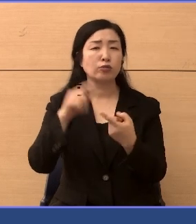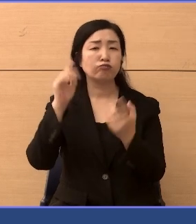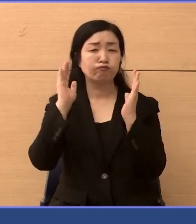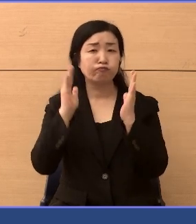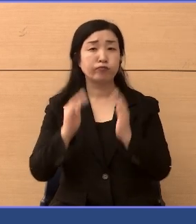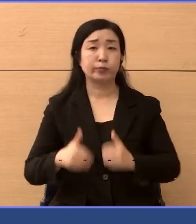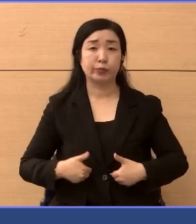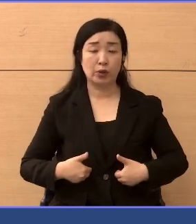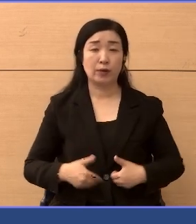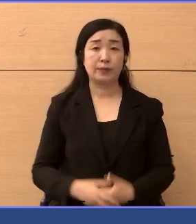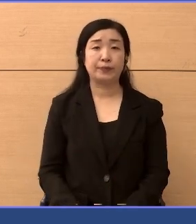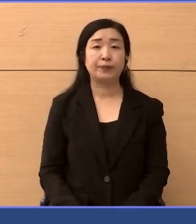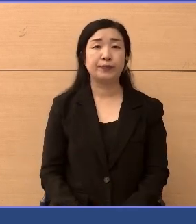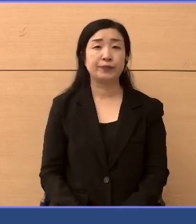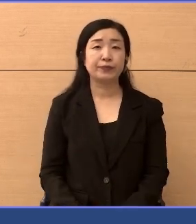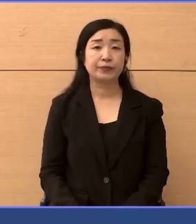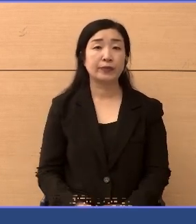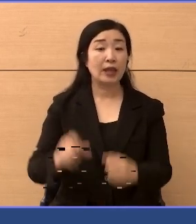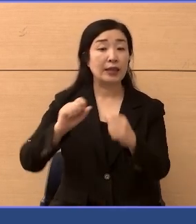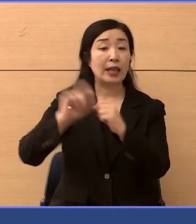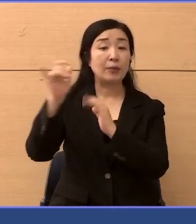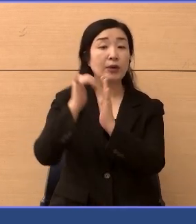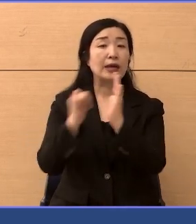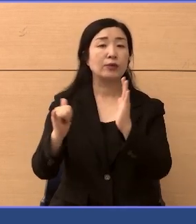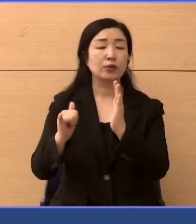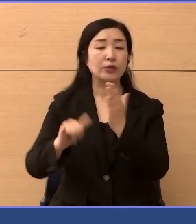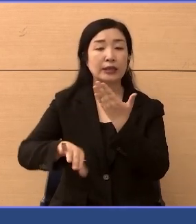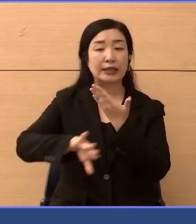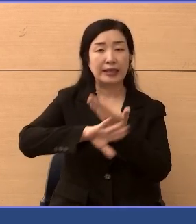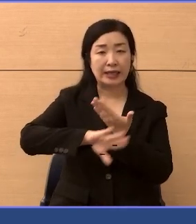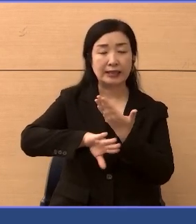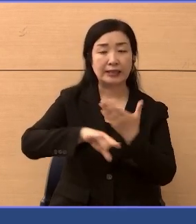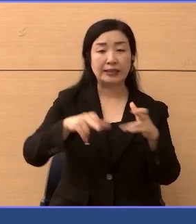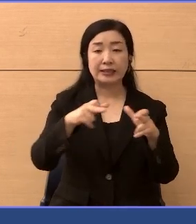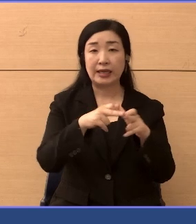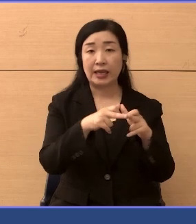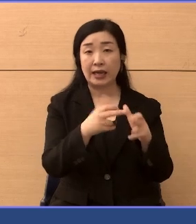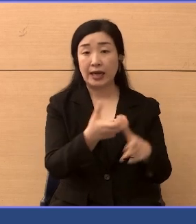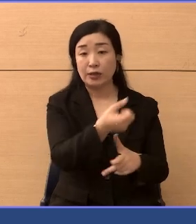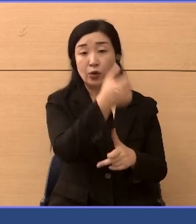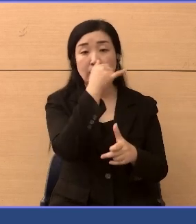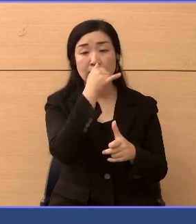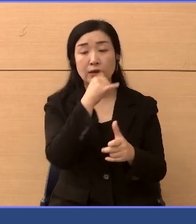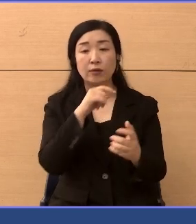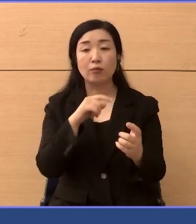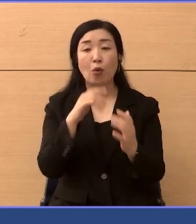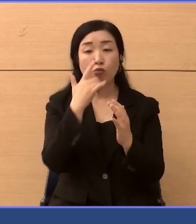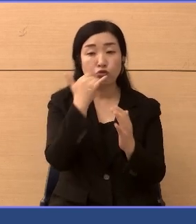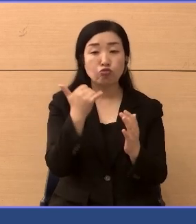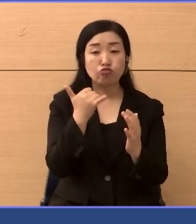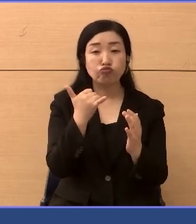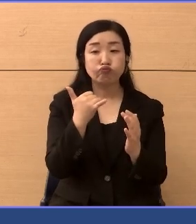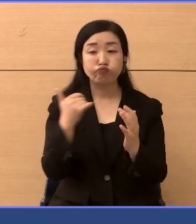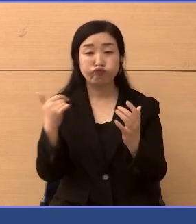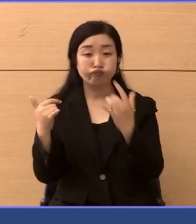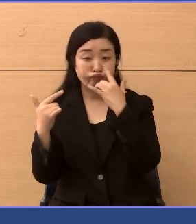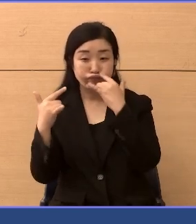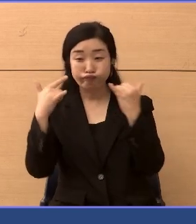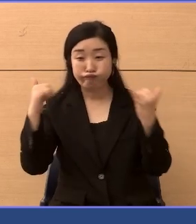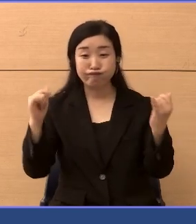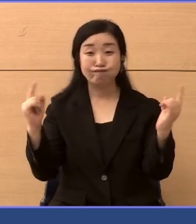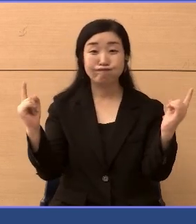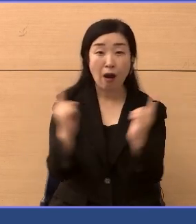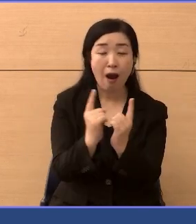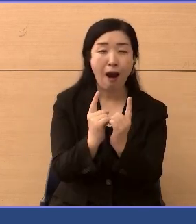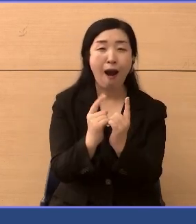have the opportunity to 가족들은 meet parents of other 다른 children 어떤 with 장애를 가진 ASD, 가족들을 만났을 때 as 굉장히 that 많은 도움을 reduces the 받았다고 합니다. family's